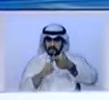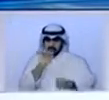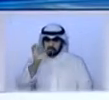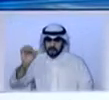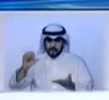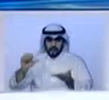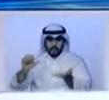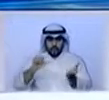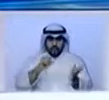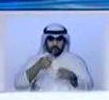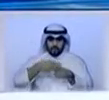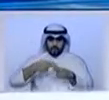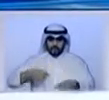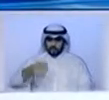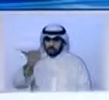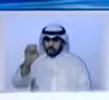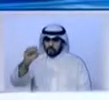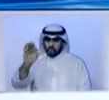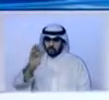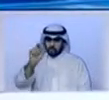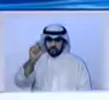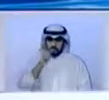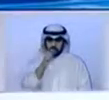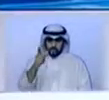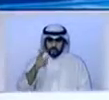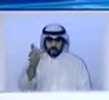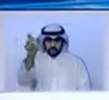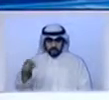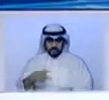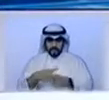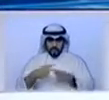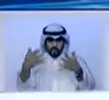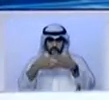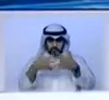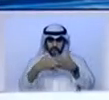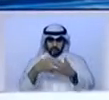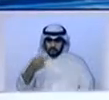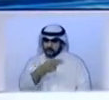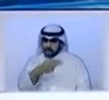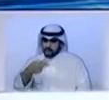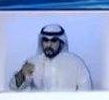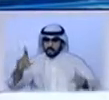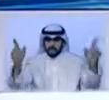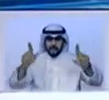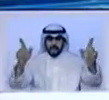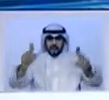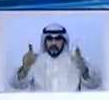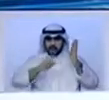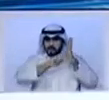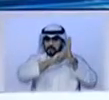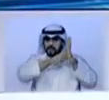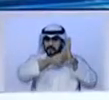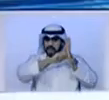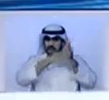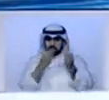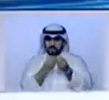يوسف مصطفى قال إن مشاركة دولة الكويت بكافة قطاعاتها وخاصة قطاع الإعلام المرئي والمسموع في